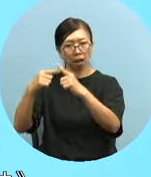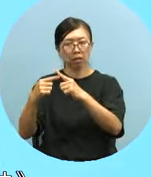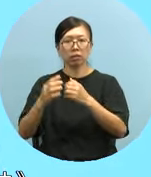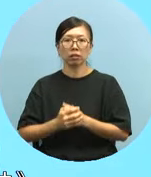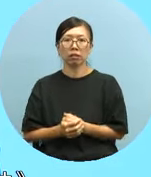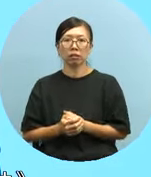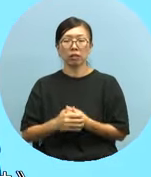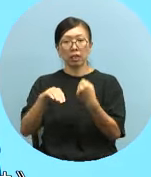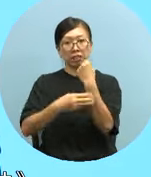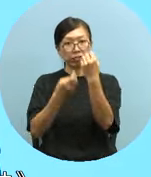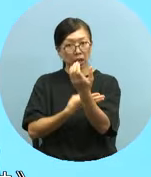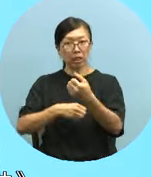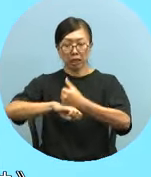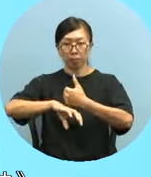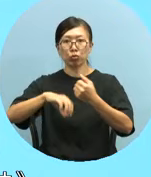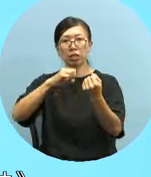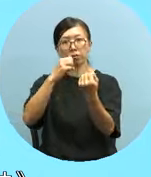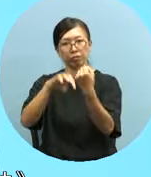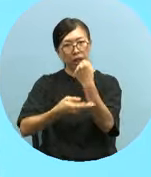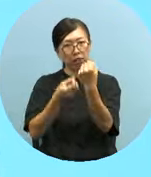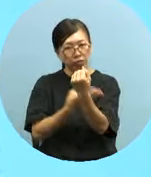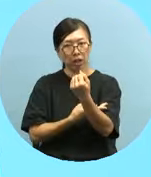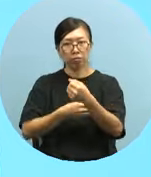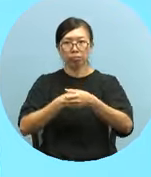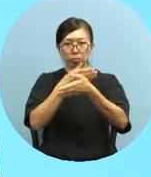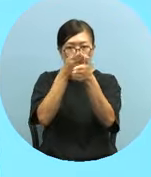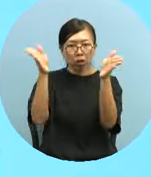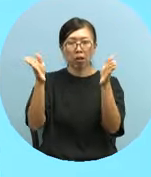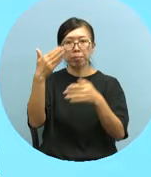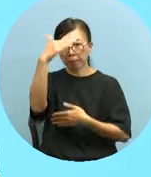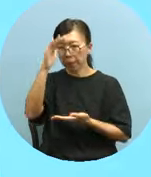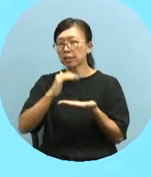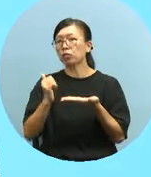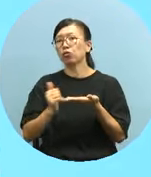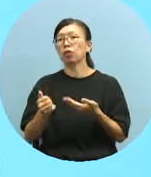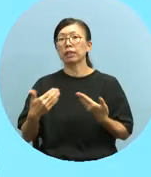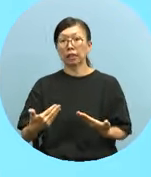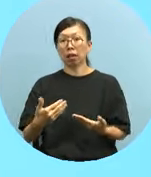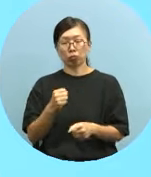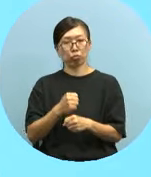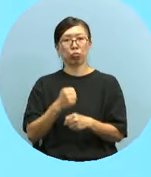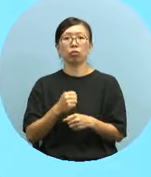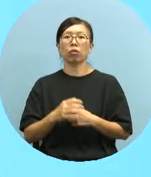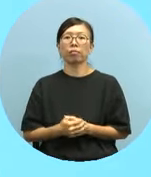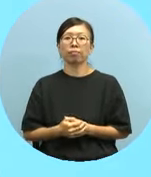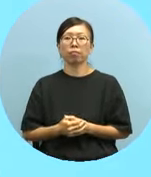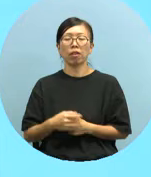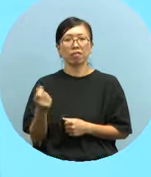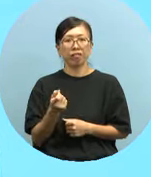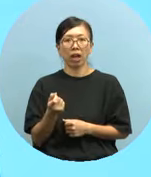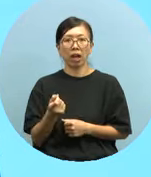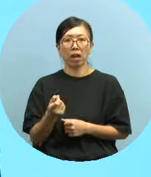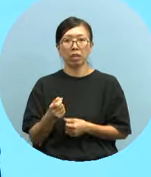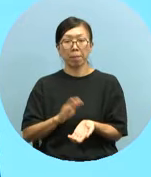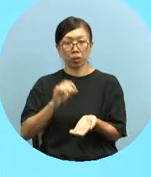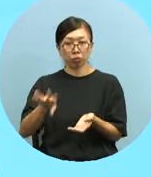民咧，對呢個憲法同埋基本法咧有更全面同埋更加深嘅認識。眼前我哋工作咧係要